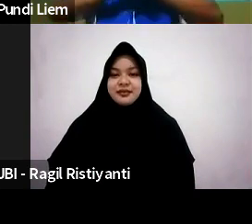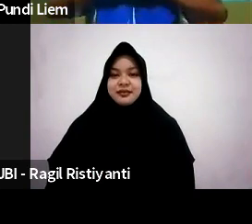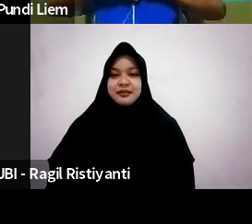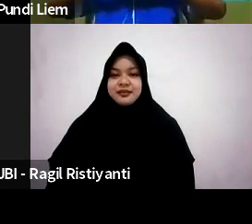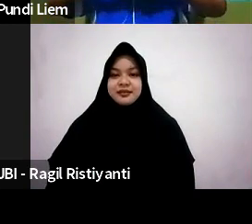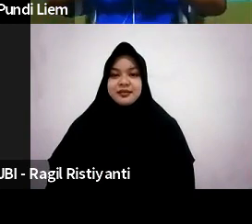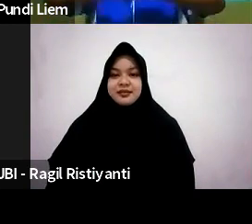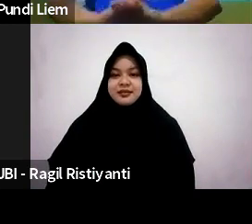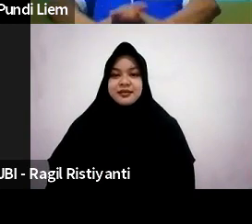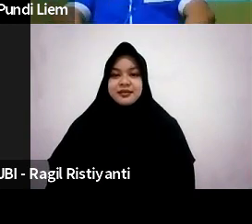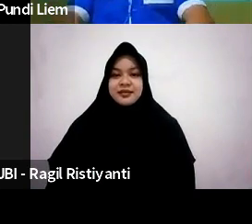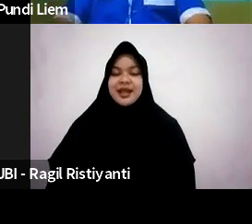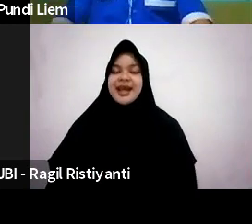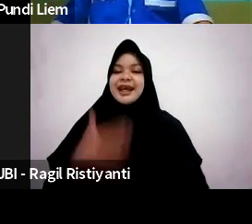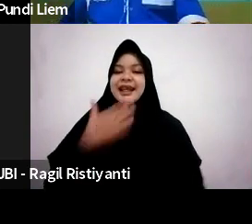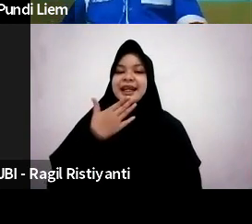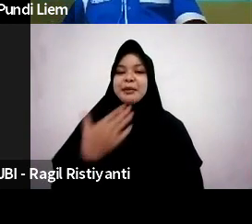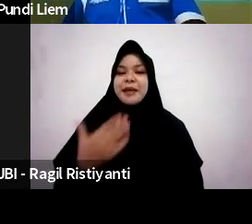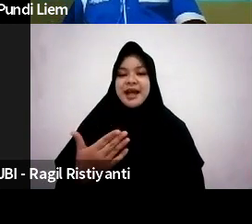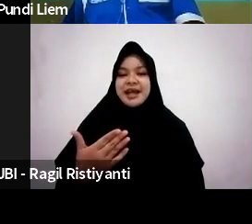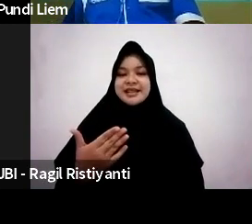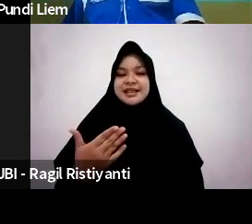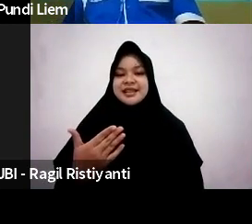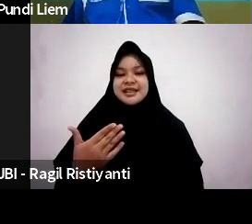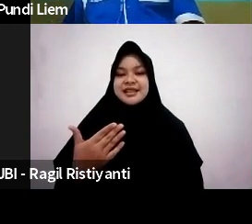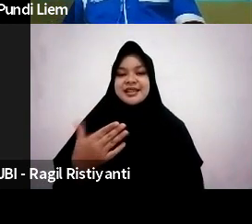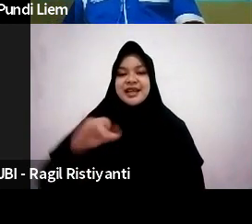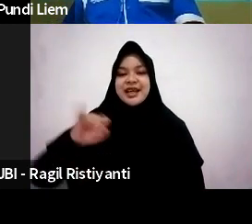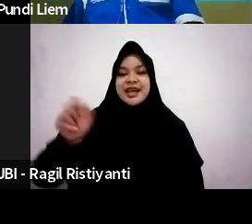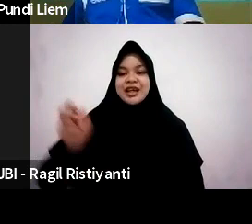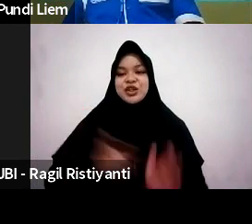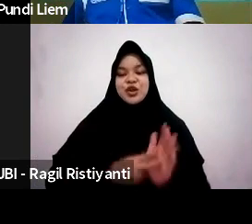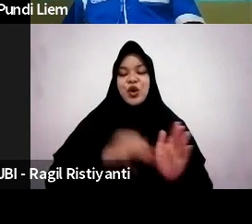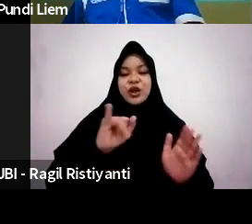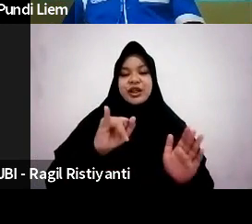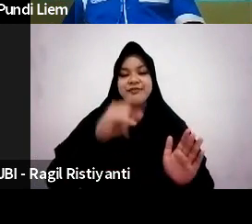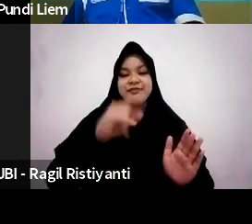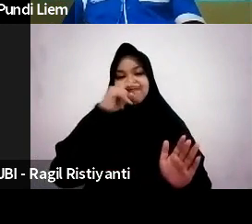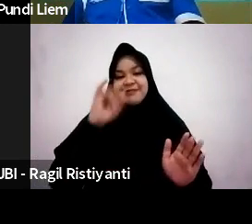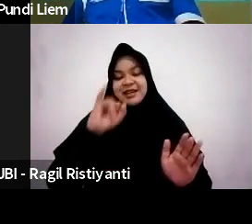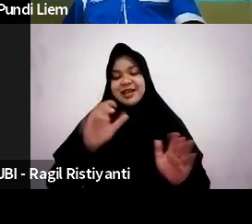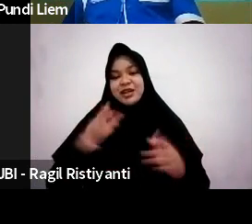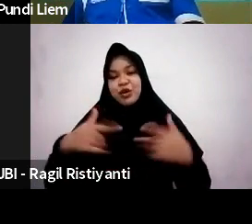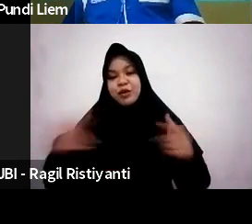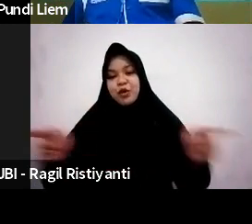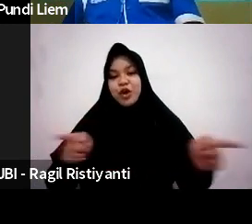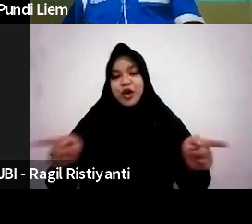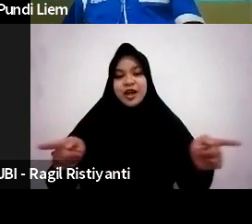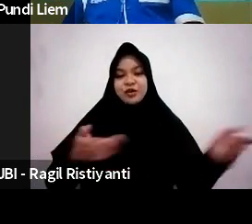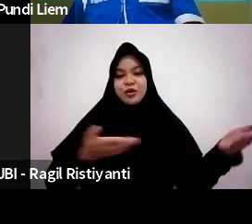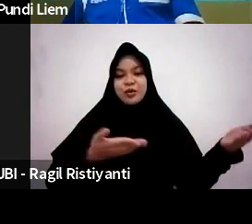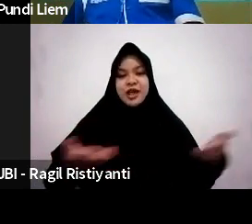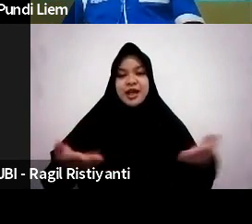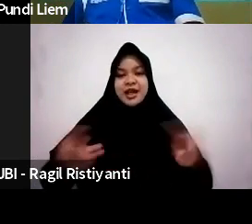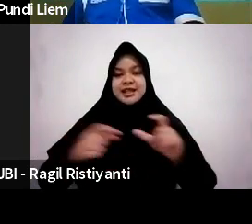redjob Waalaikumsalam Terima kasih Mbak sudiyanto sebagai moderator yang telah membawakan tolong seperti